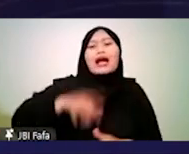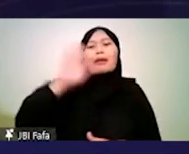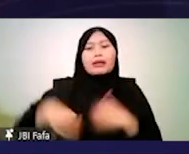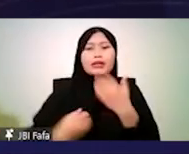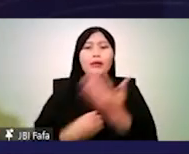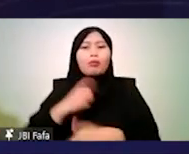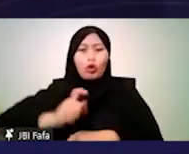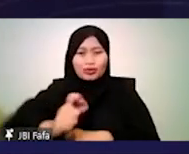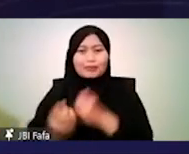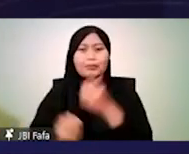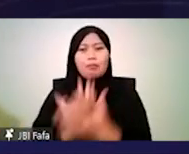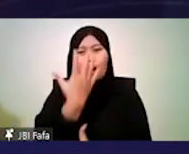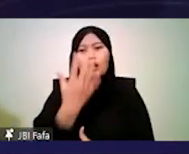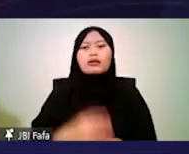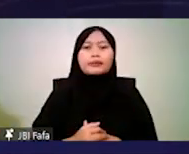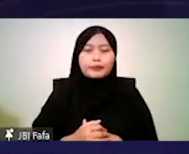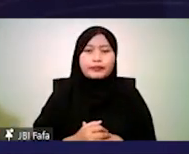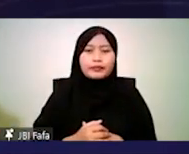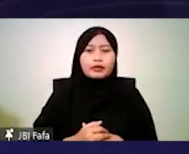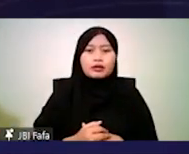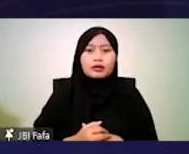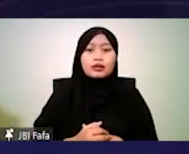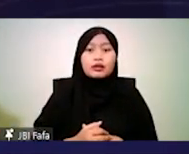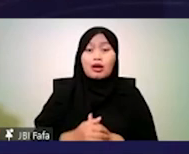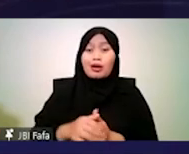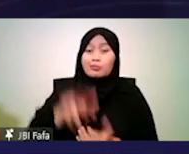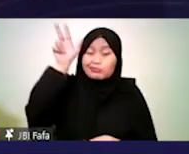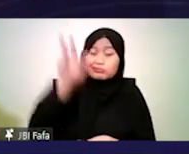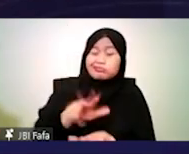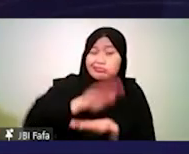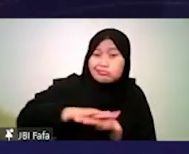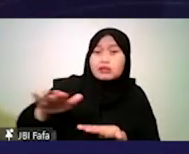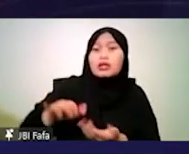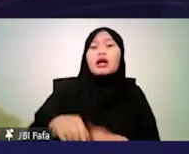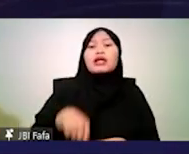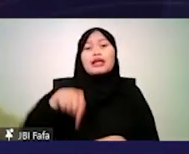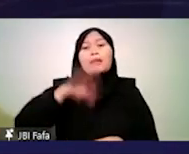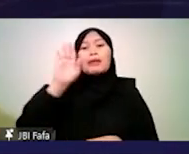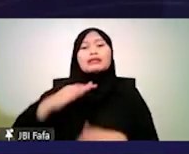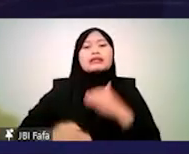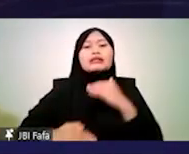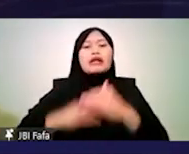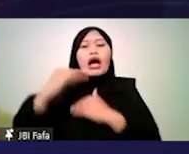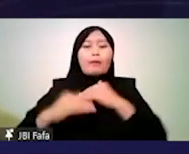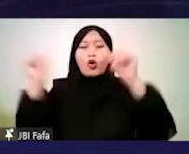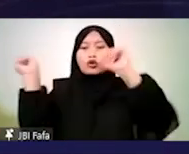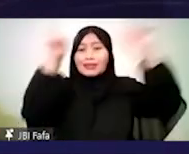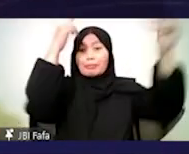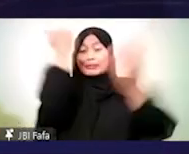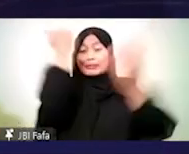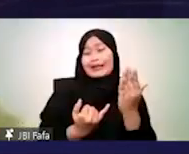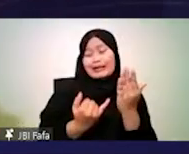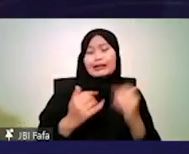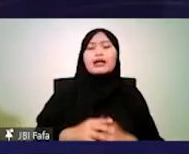itu nah Oleh karena itu untuk menerbitkan Bang Reza sudah dalam tahap final konseptor desainnya yaitu